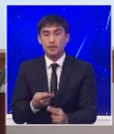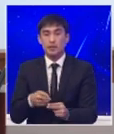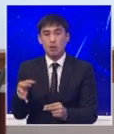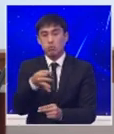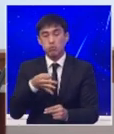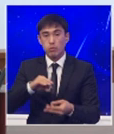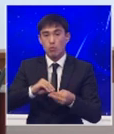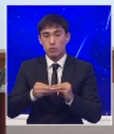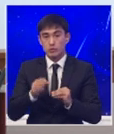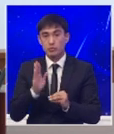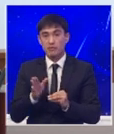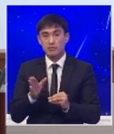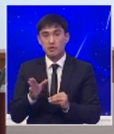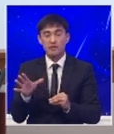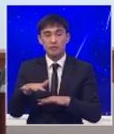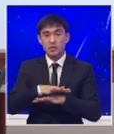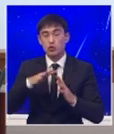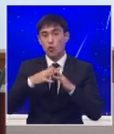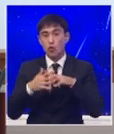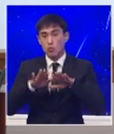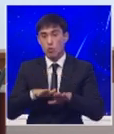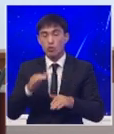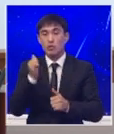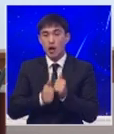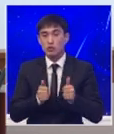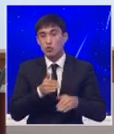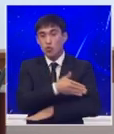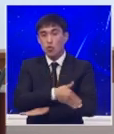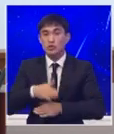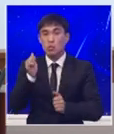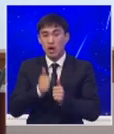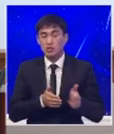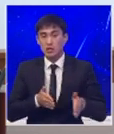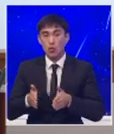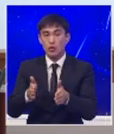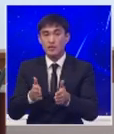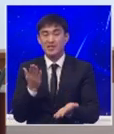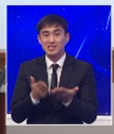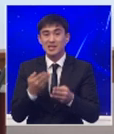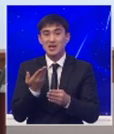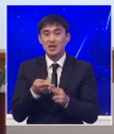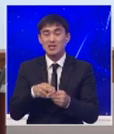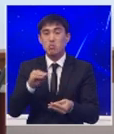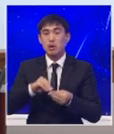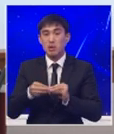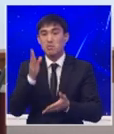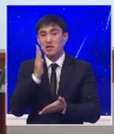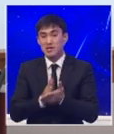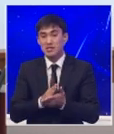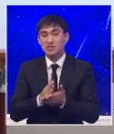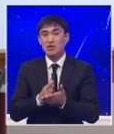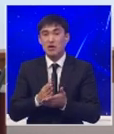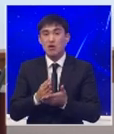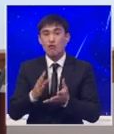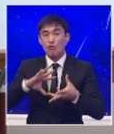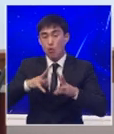области. По всем населенным пунктам, по каждой улице, по каждой дороге. Если эти проблемы есть в этом общем